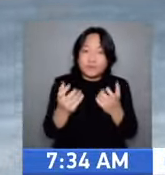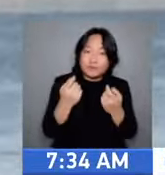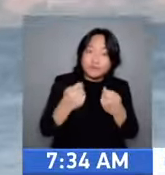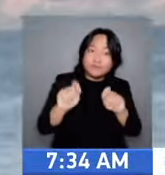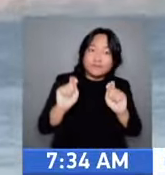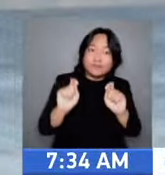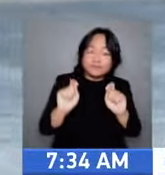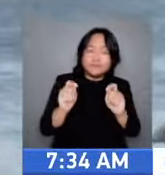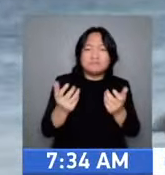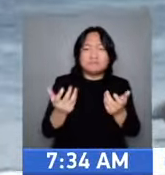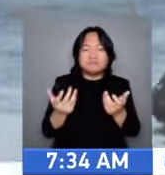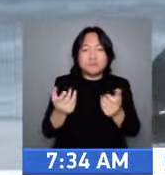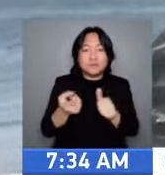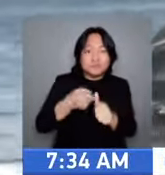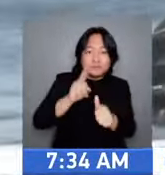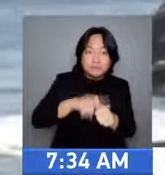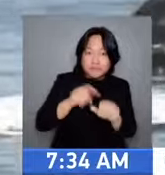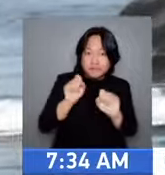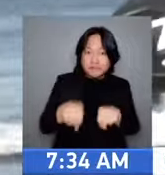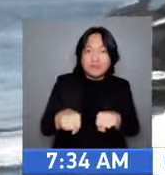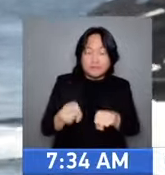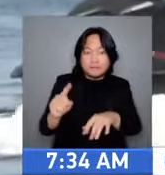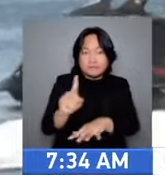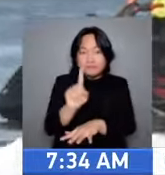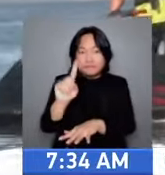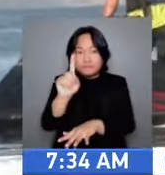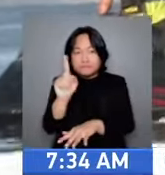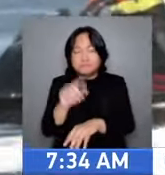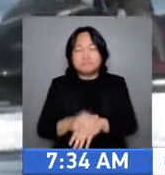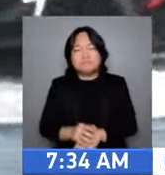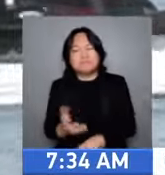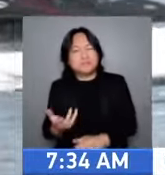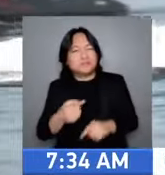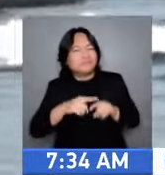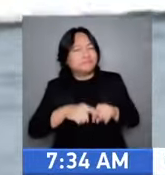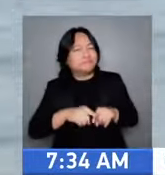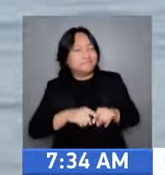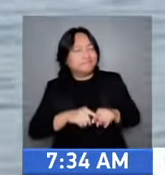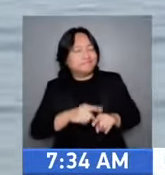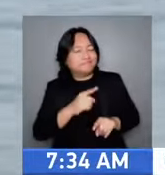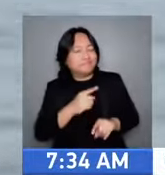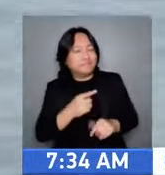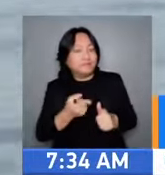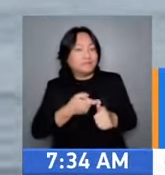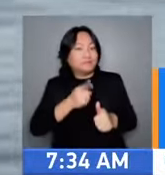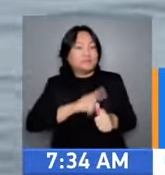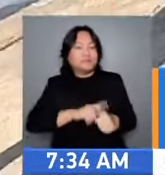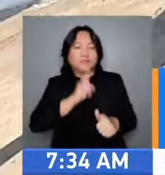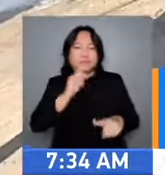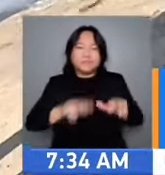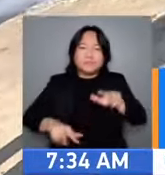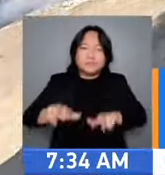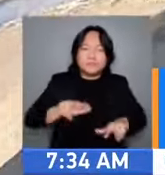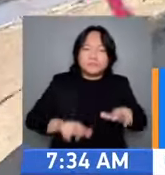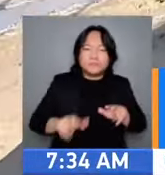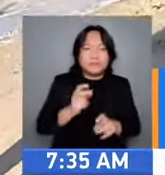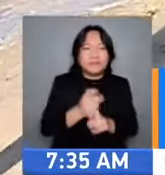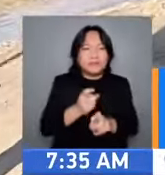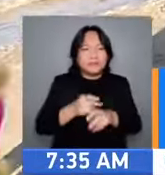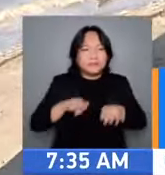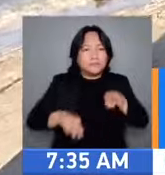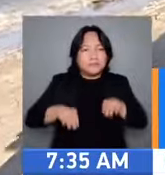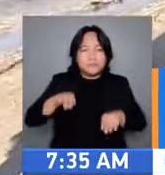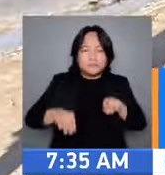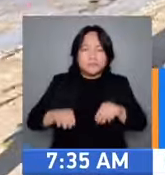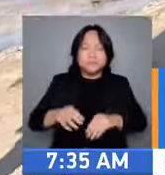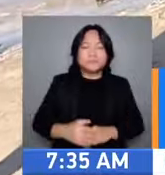time po ba, kaya na po ba nilang gawin agad yun? Depende naman kasi, pag first time kasi, medyo mahirapan pa po mag-balance okay. Yung, ano, yung gis po natin. Oh,